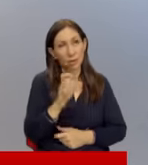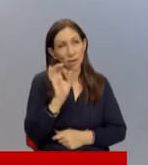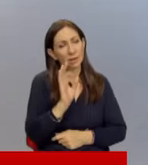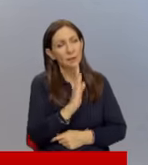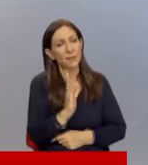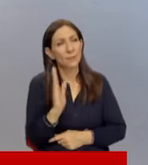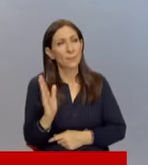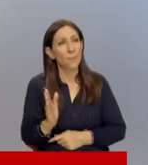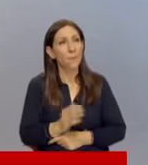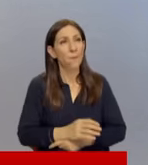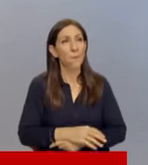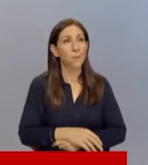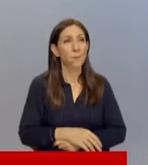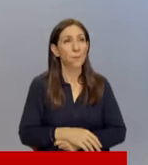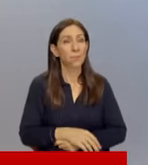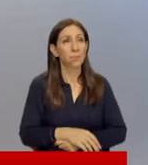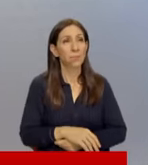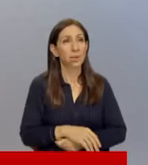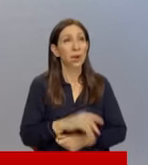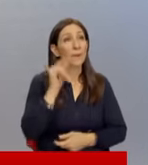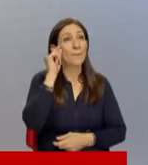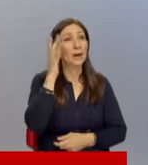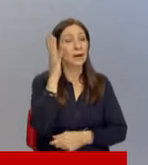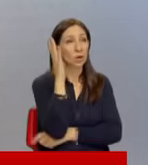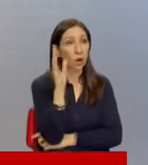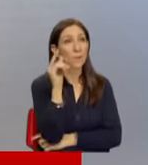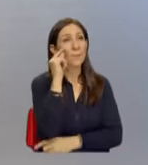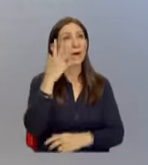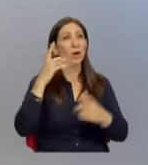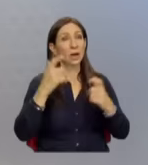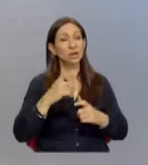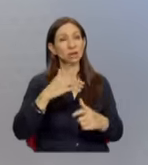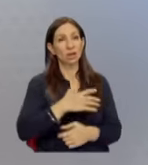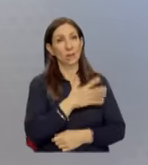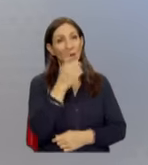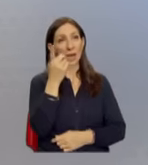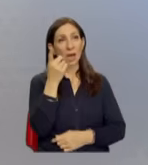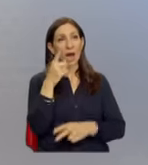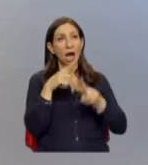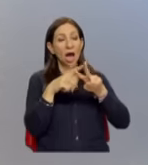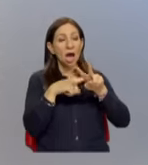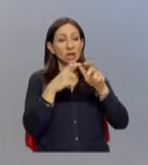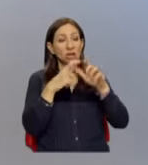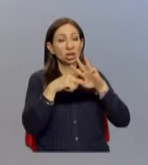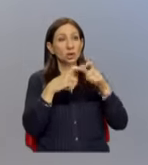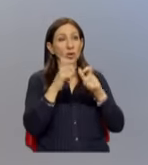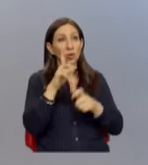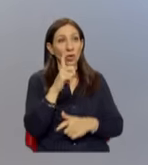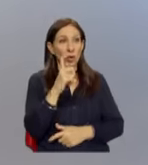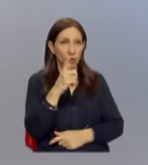Diğer ilçelerde gelsin. Pendik bakalım falan. Bakırköy gelsin. Bakırköy'de Cumhuriyet Halk Partisi Ayşegül Özdemir